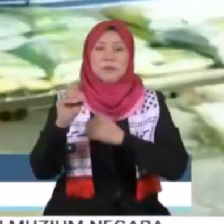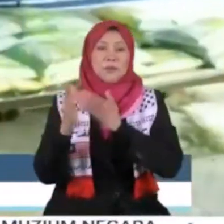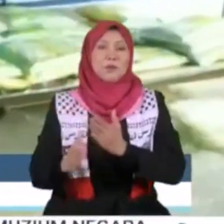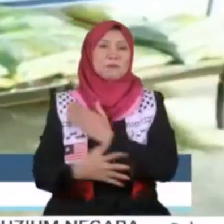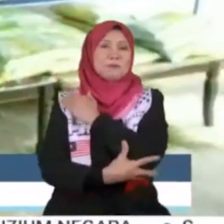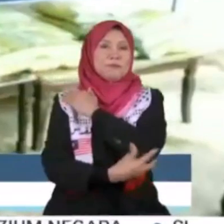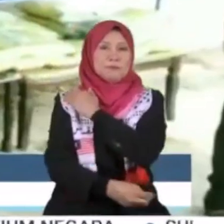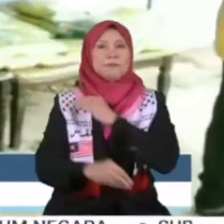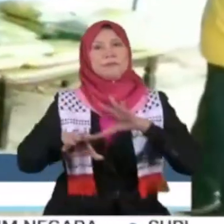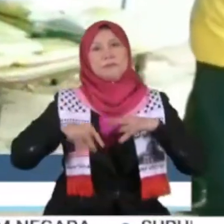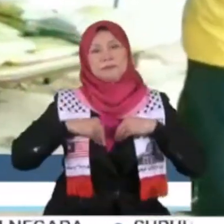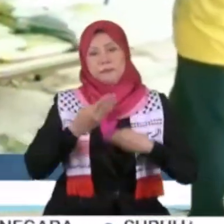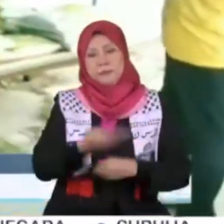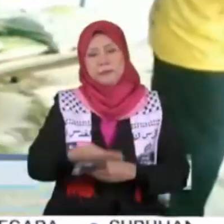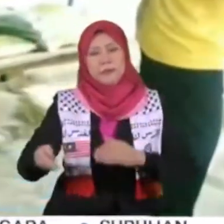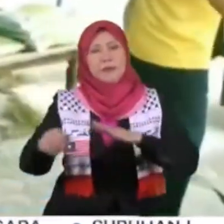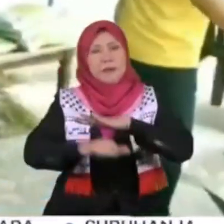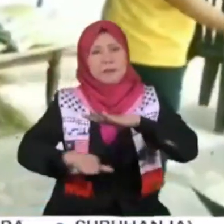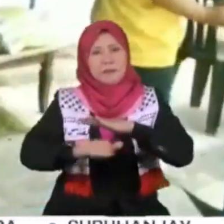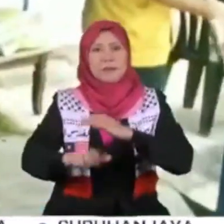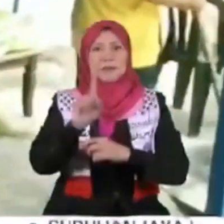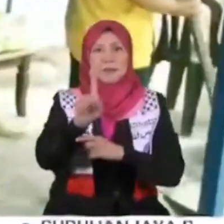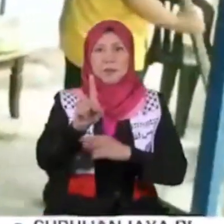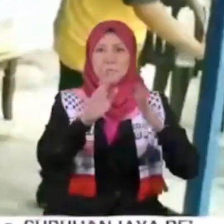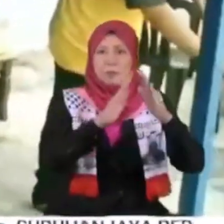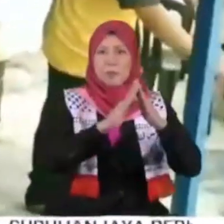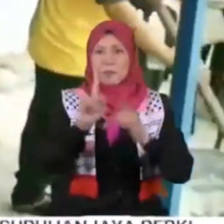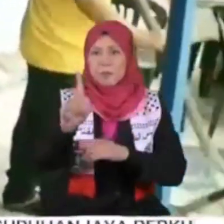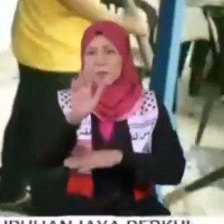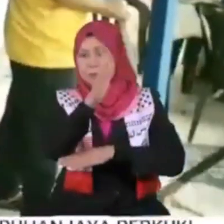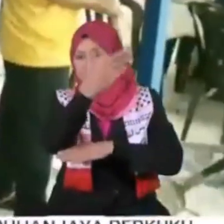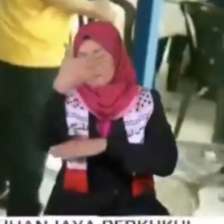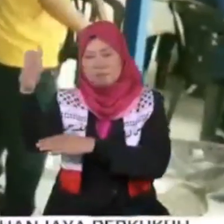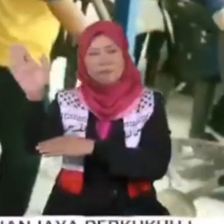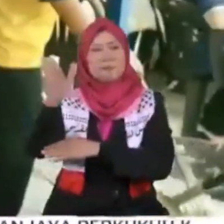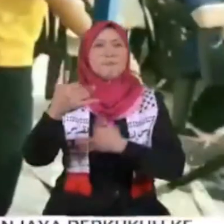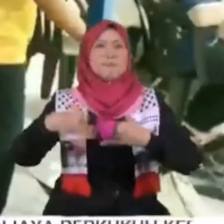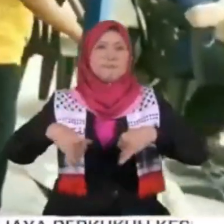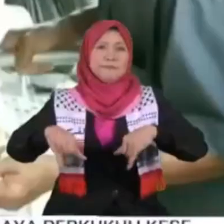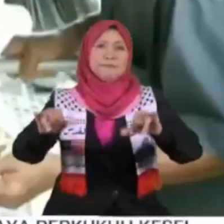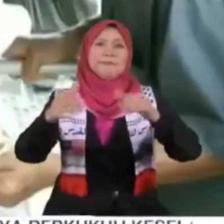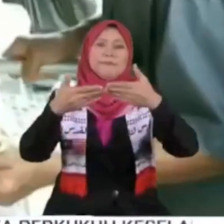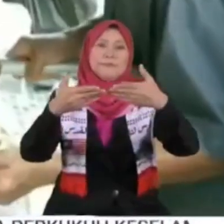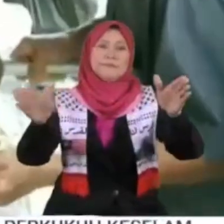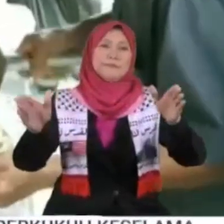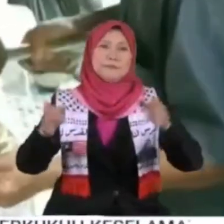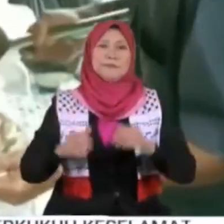barangan keperluan asas. Selain kempen satu rumah, satu jalur gemilang turut dilancarkan.